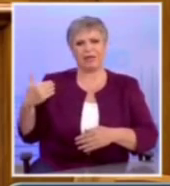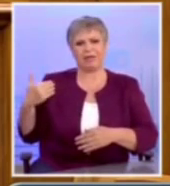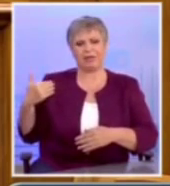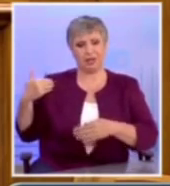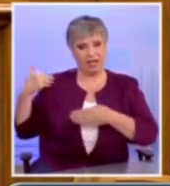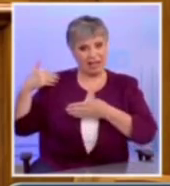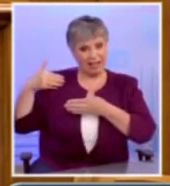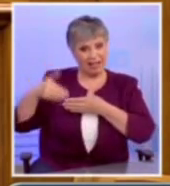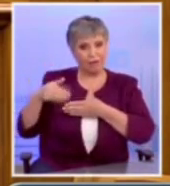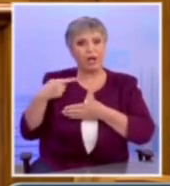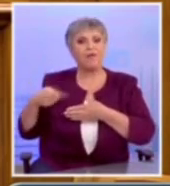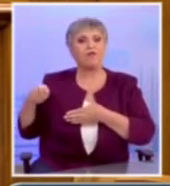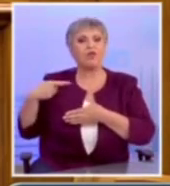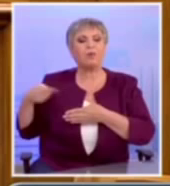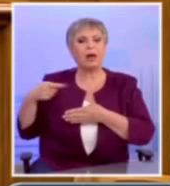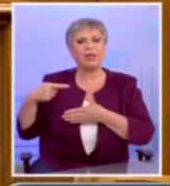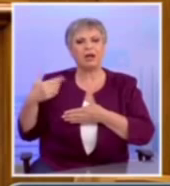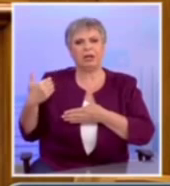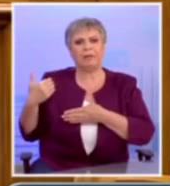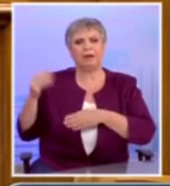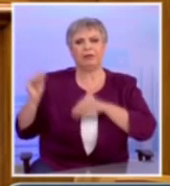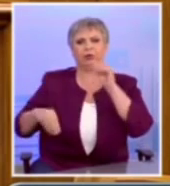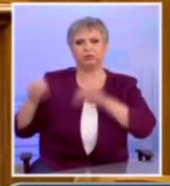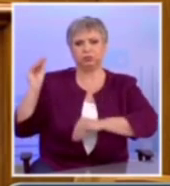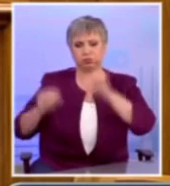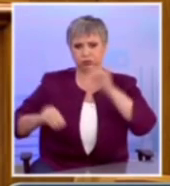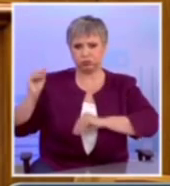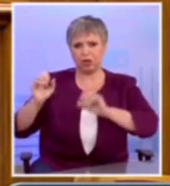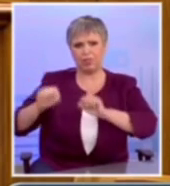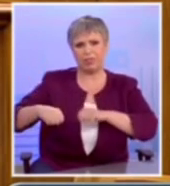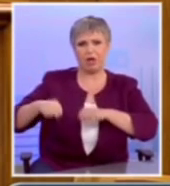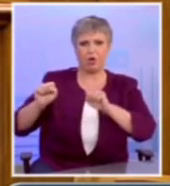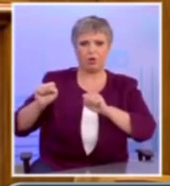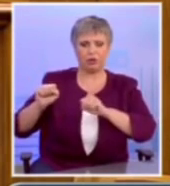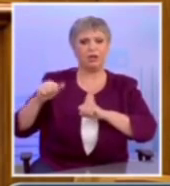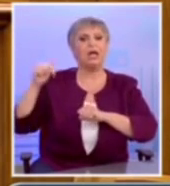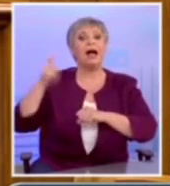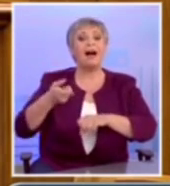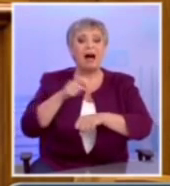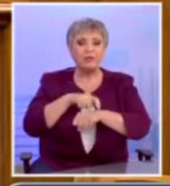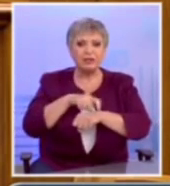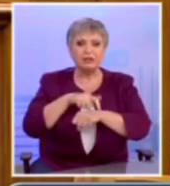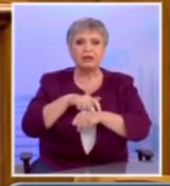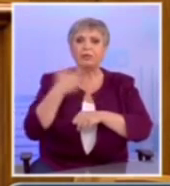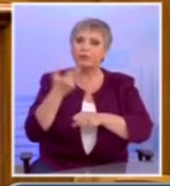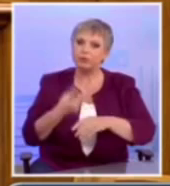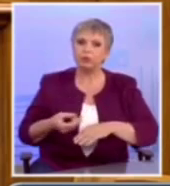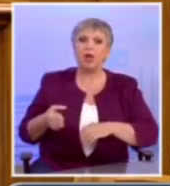από το δημοψήφισμα σε πολύ καλύτερη θέση από ό,τι ήμασταν πριν από το δημοψήφισμα.